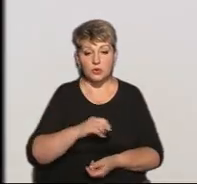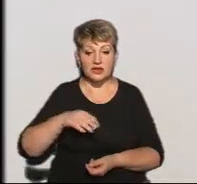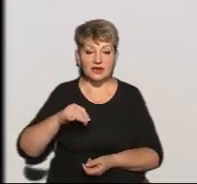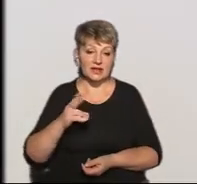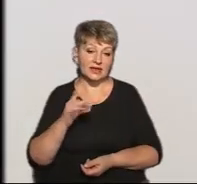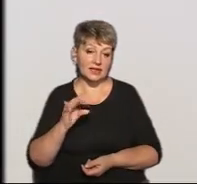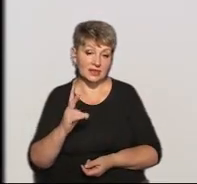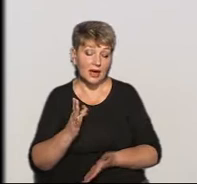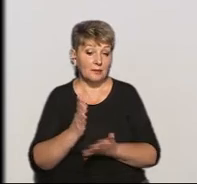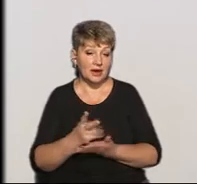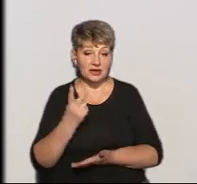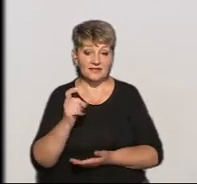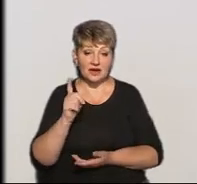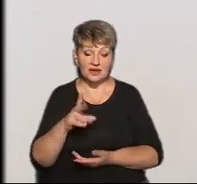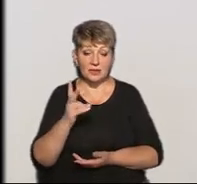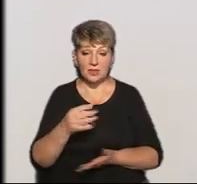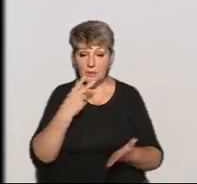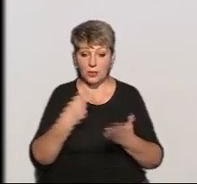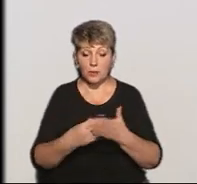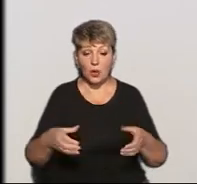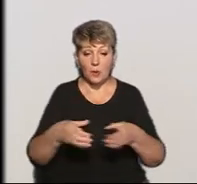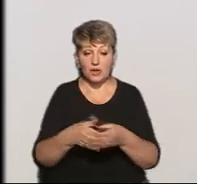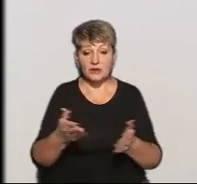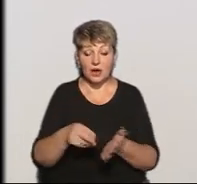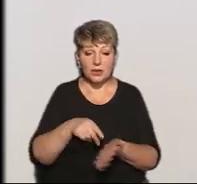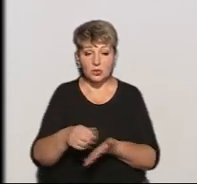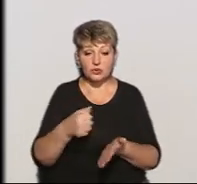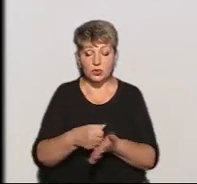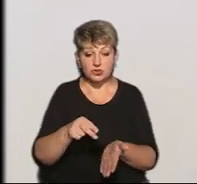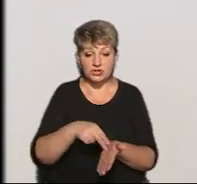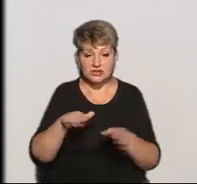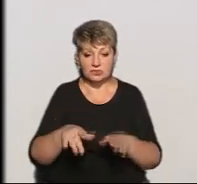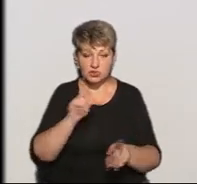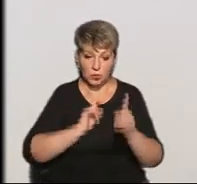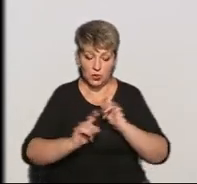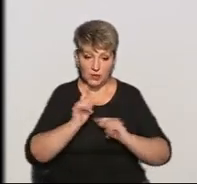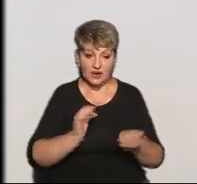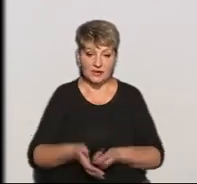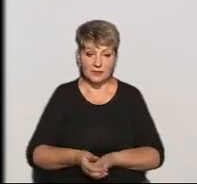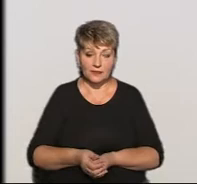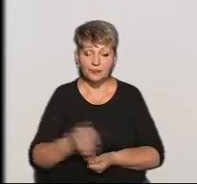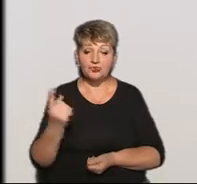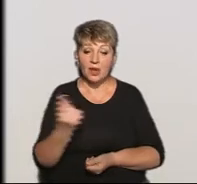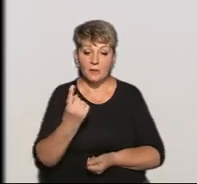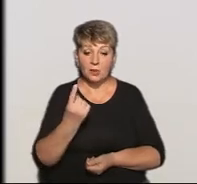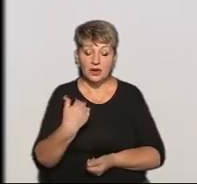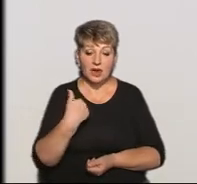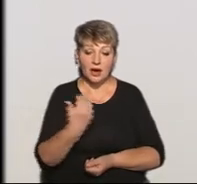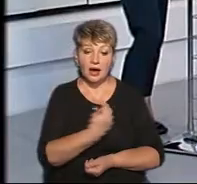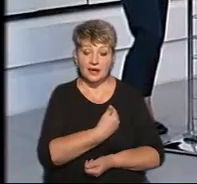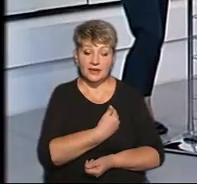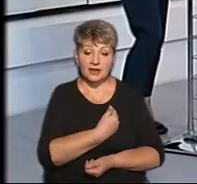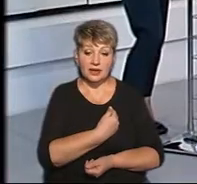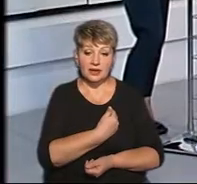вас. Пане Юрію, маєте 2 хвилини на презентацію команди, яка йде до Черкаської міської ради. Ну, по-перше, я хотів би не